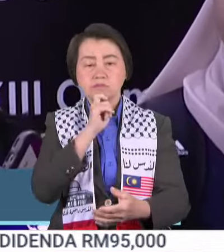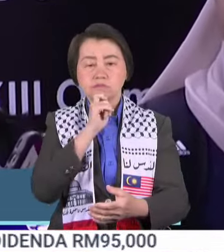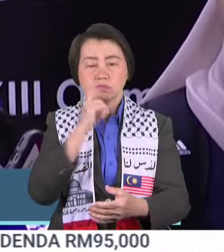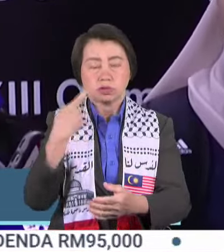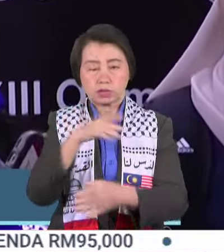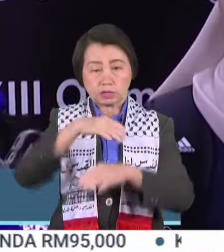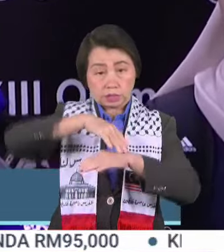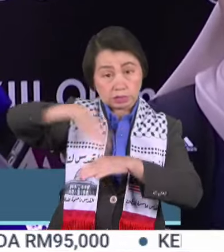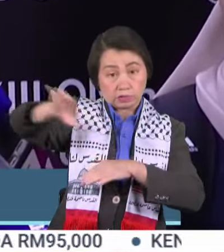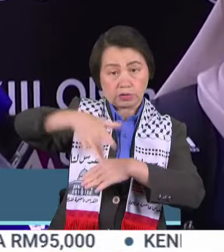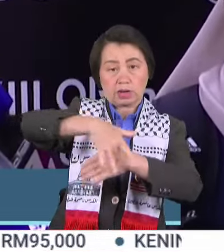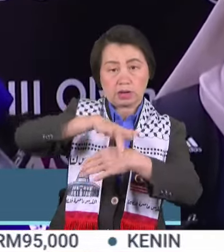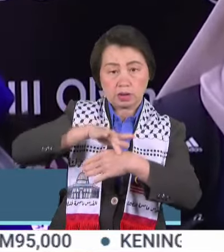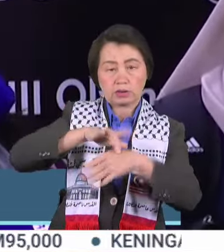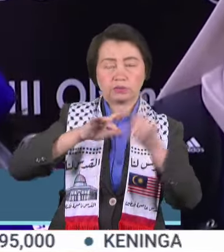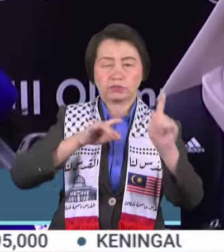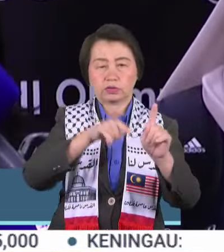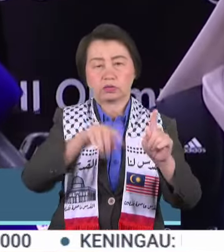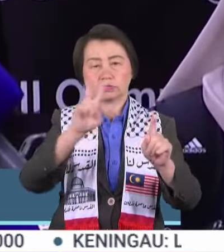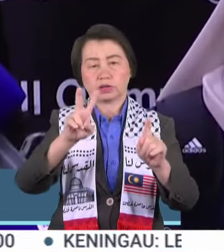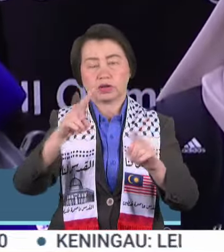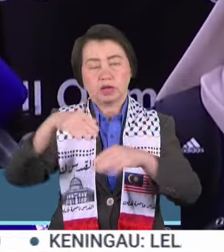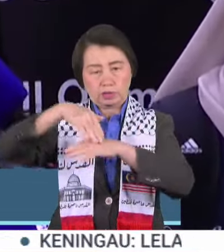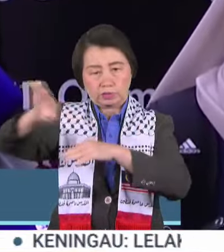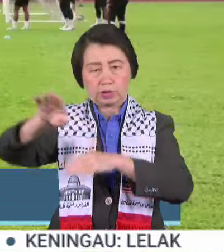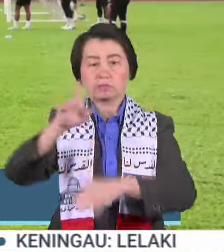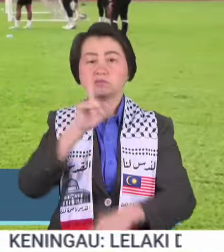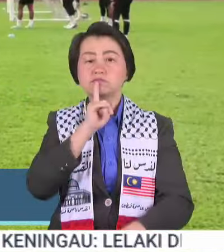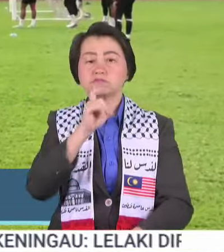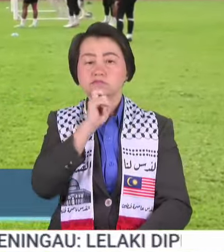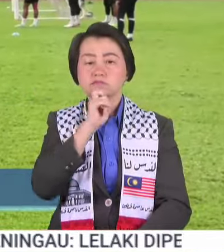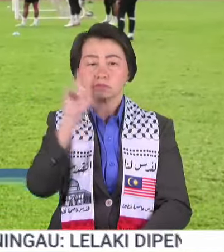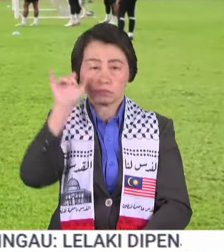a team early on the first, on the second in Qatar.